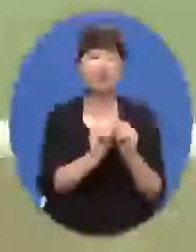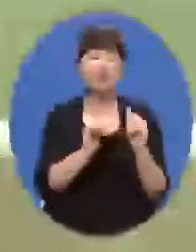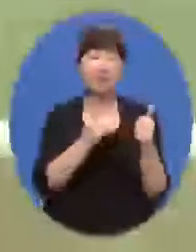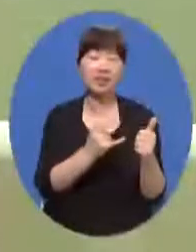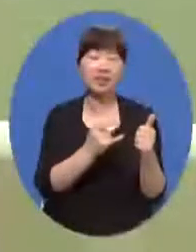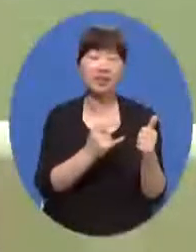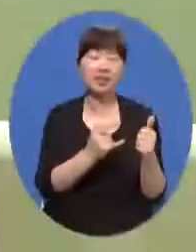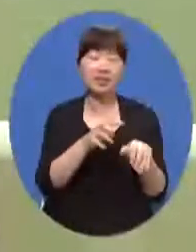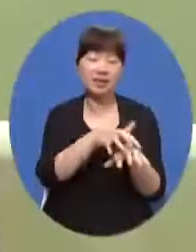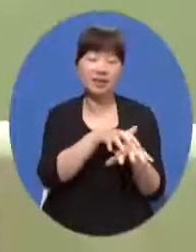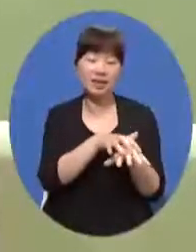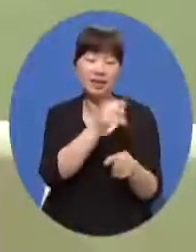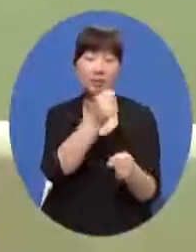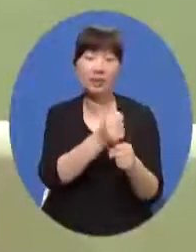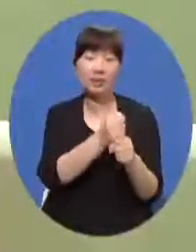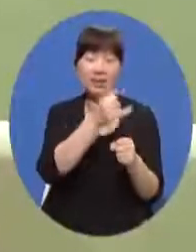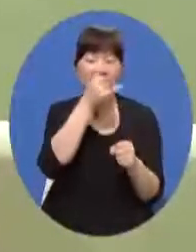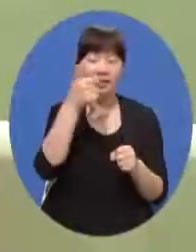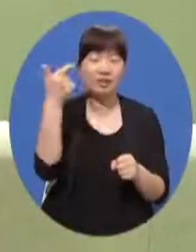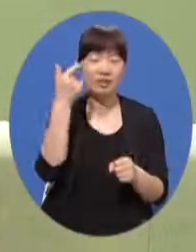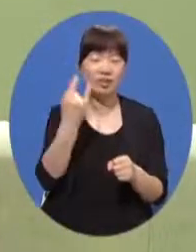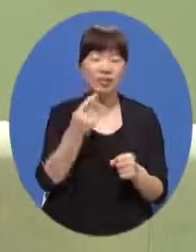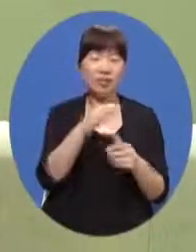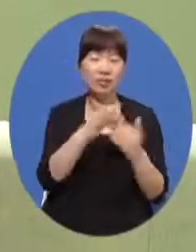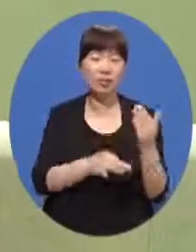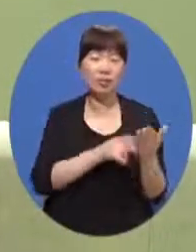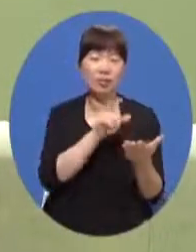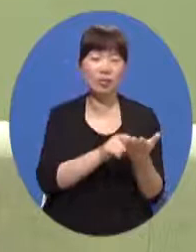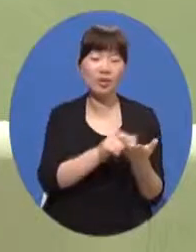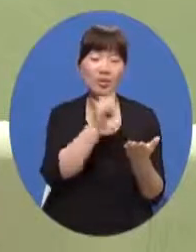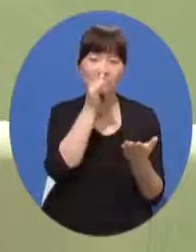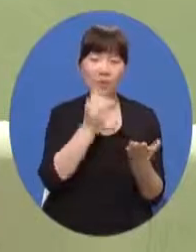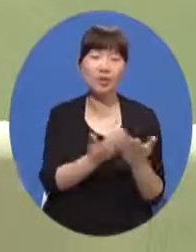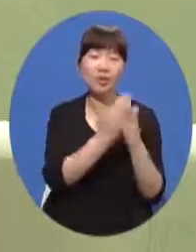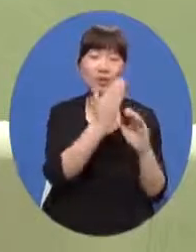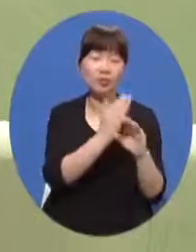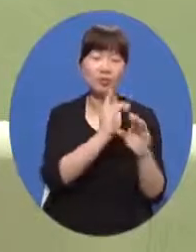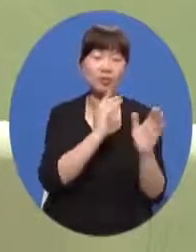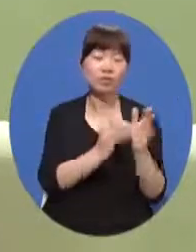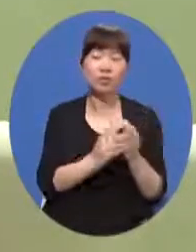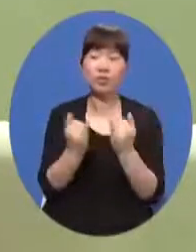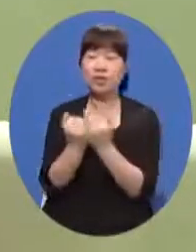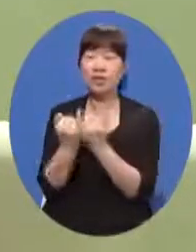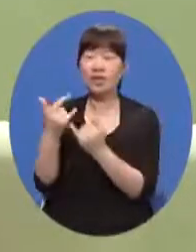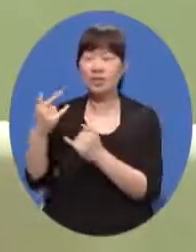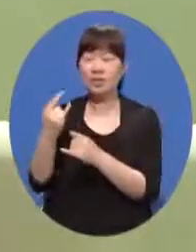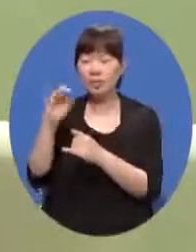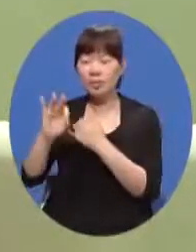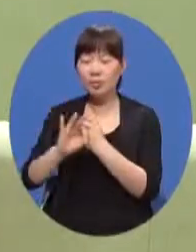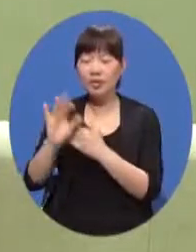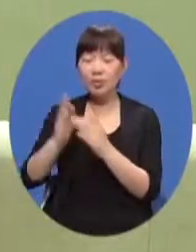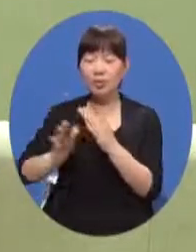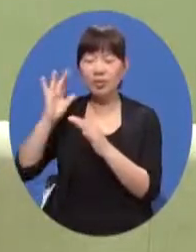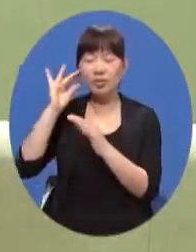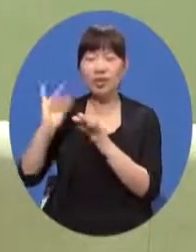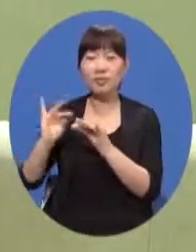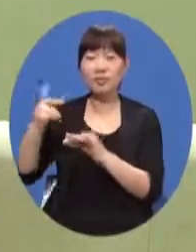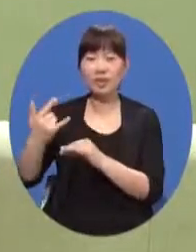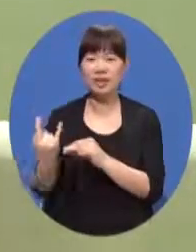남자에게는 체제화하는 그러한 뇌가 프로그램돼 있고 발달돼 있고요. 여자의 뇌에는 공감하는 뇌가